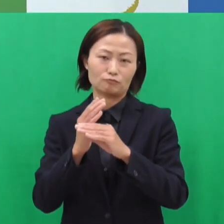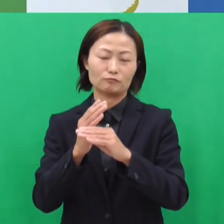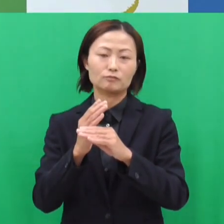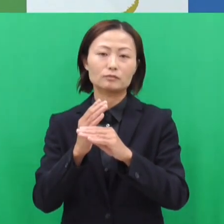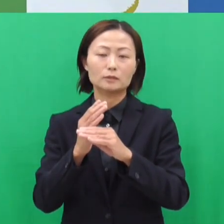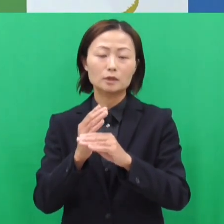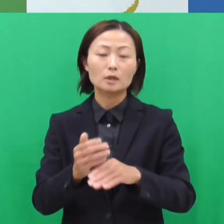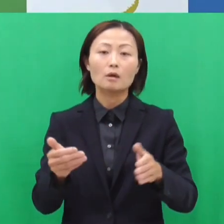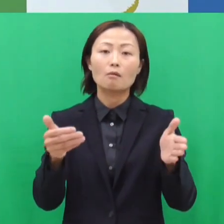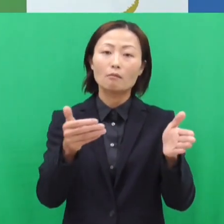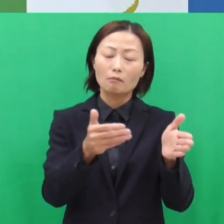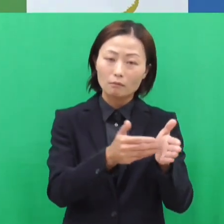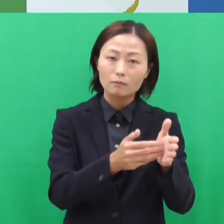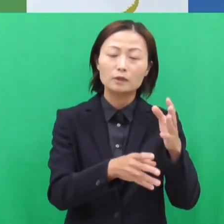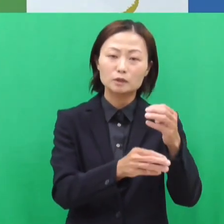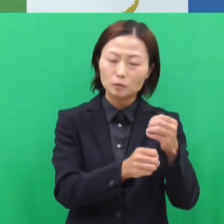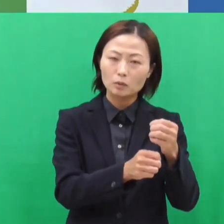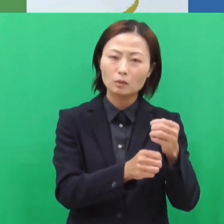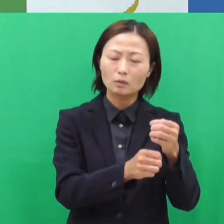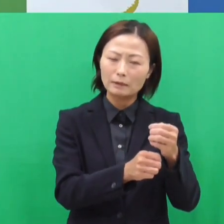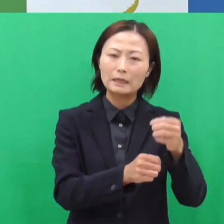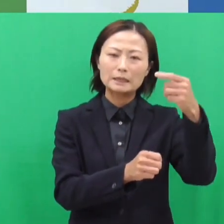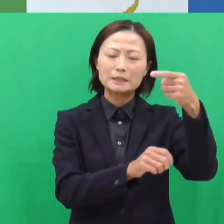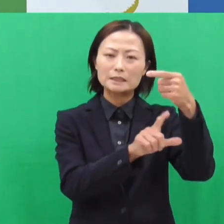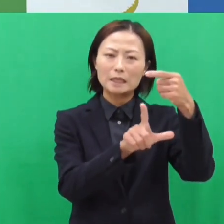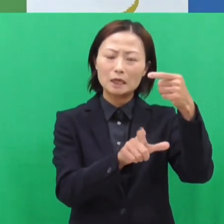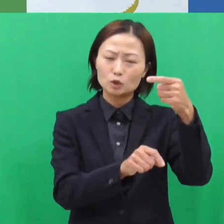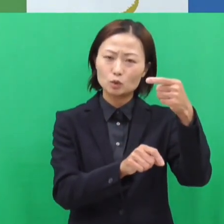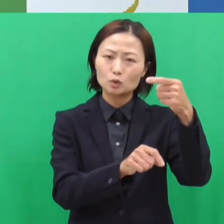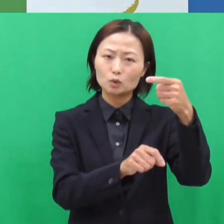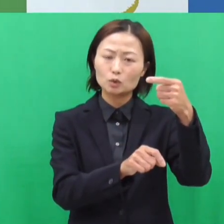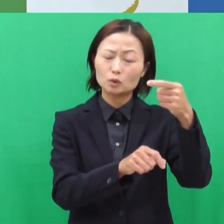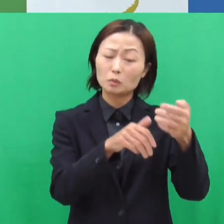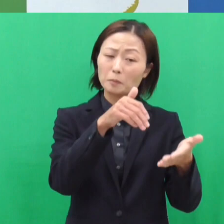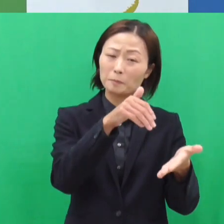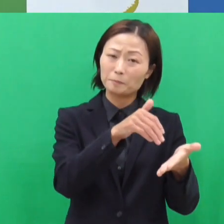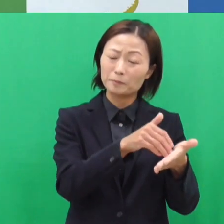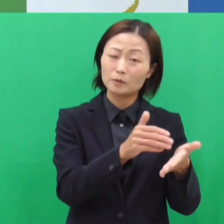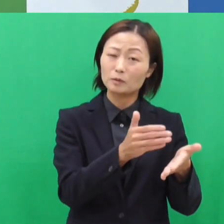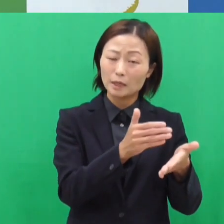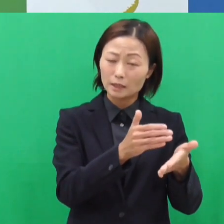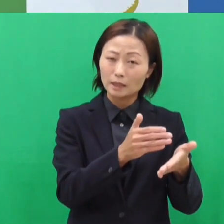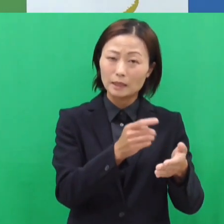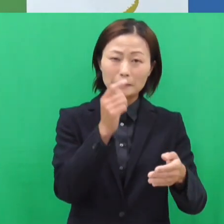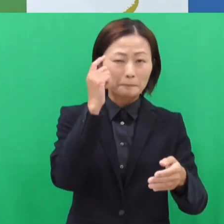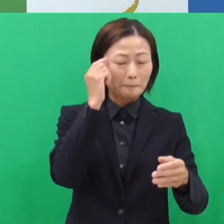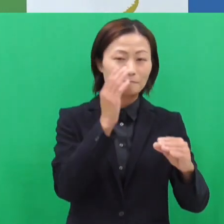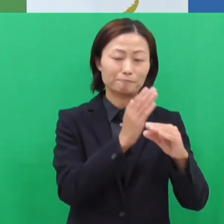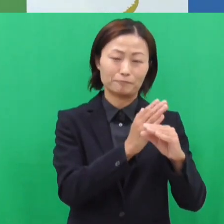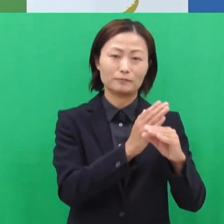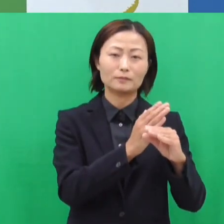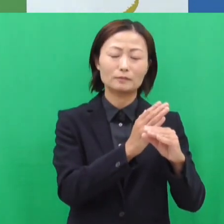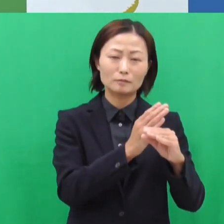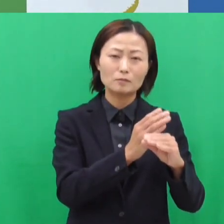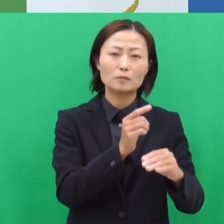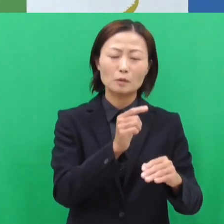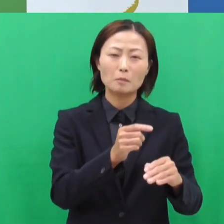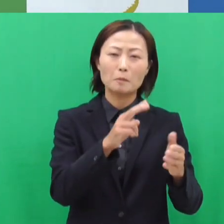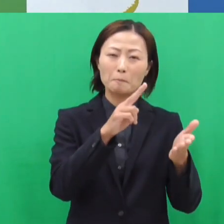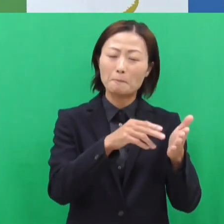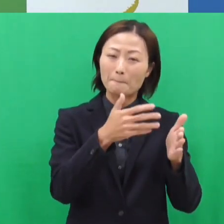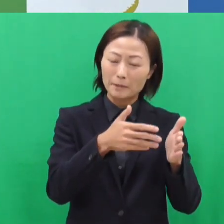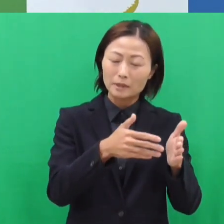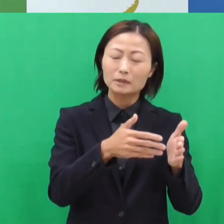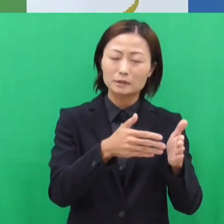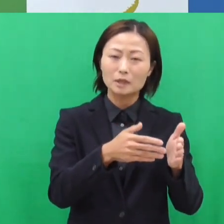終了の方もですね今のところは1月の末ぐらいまでを考えておりますけれどもこちらの方も